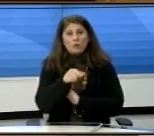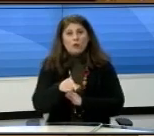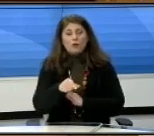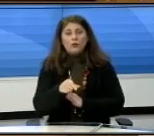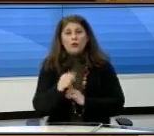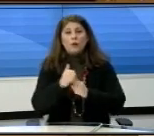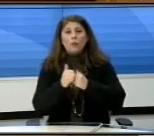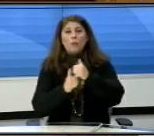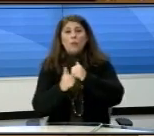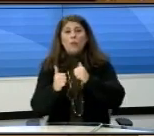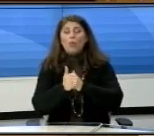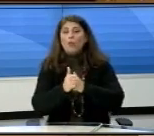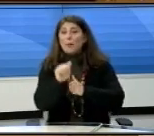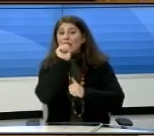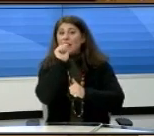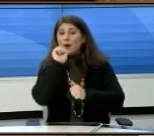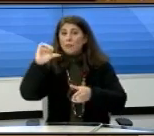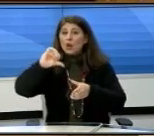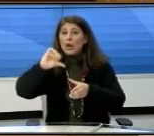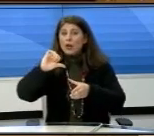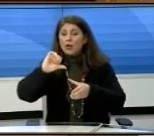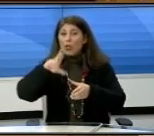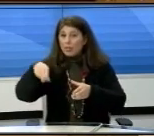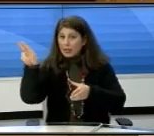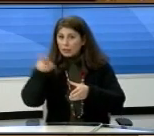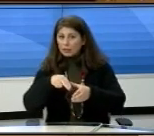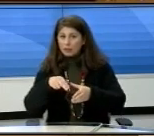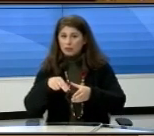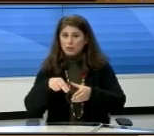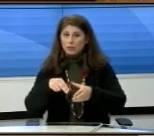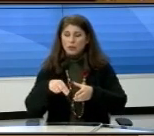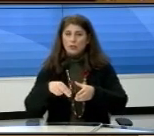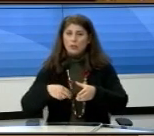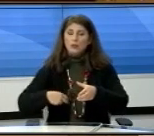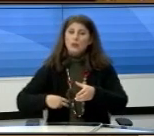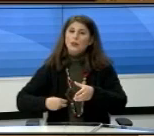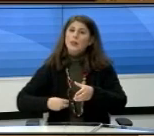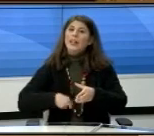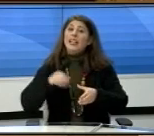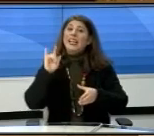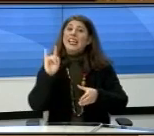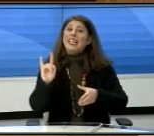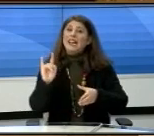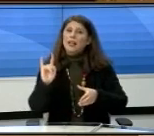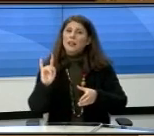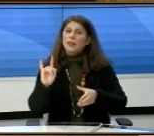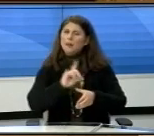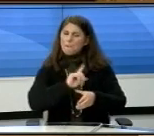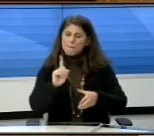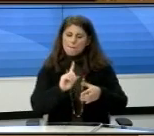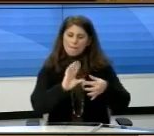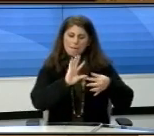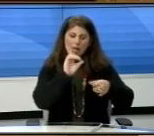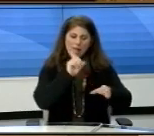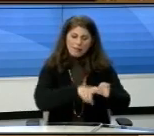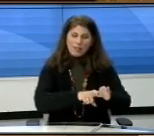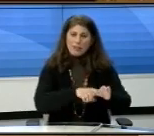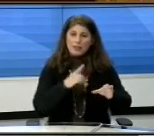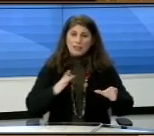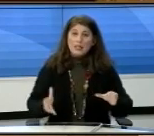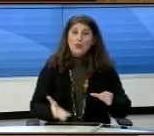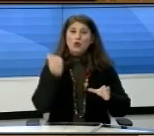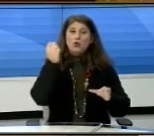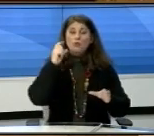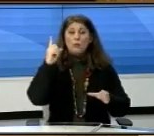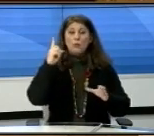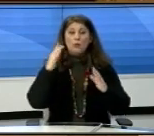υποδομές ίδρευσης, από το νερό μας? Θα καταργήσουμε τον Ηρακλή κόντρα στα funds, έτσι ώστε να διασώσουμε την πρώτη